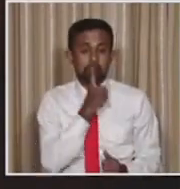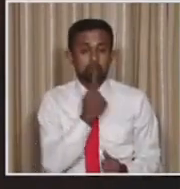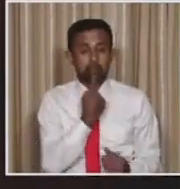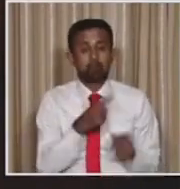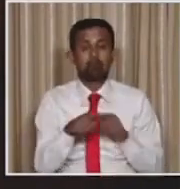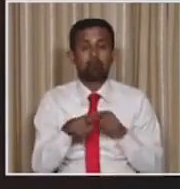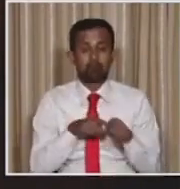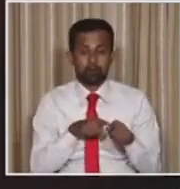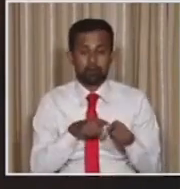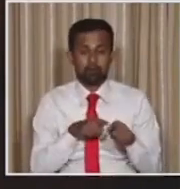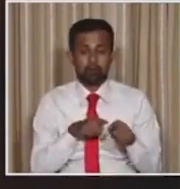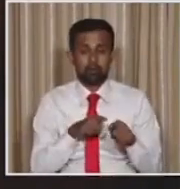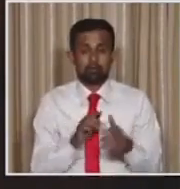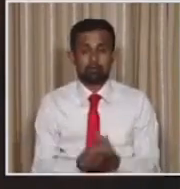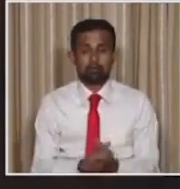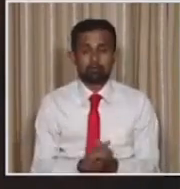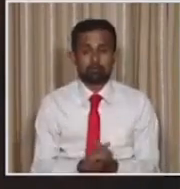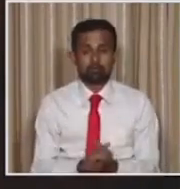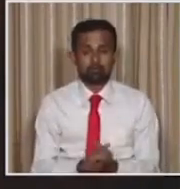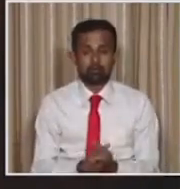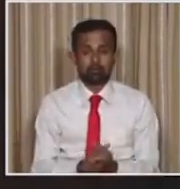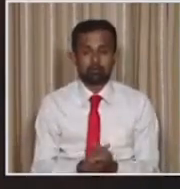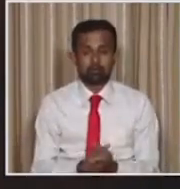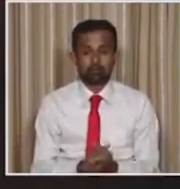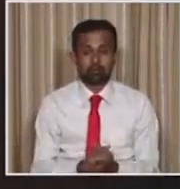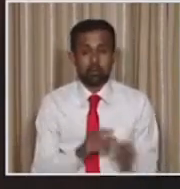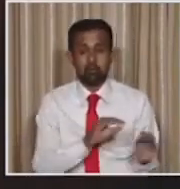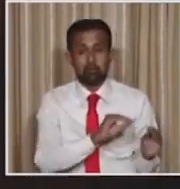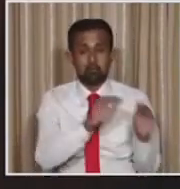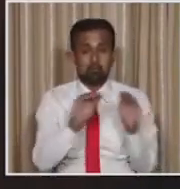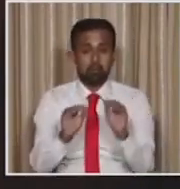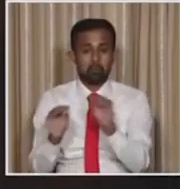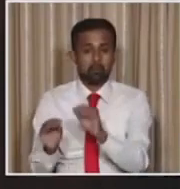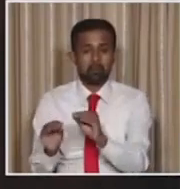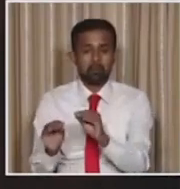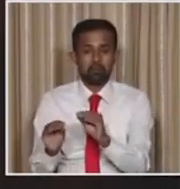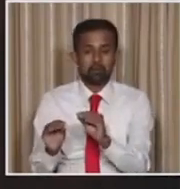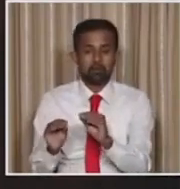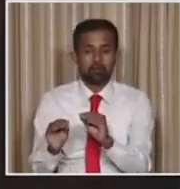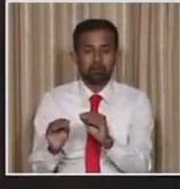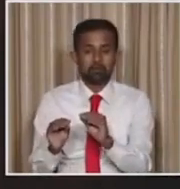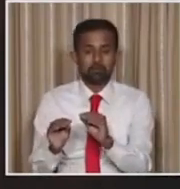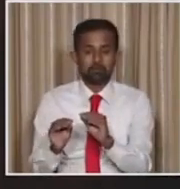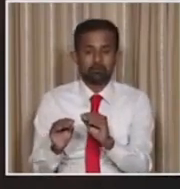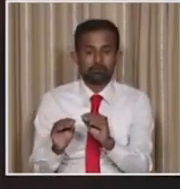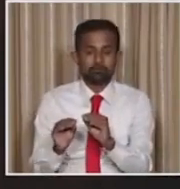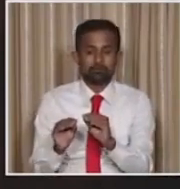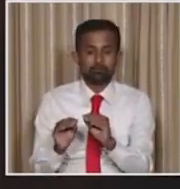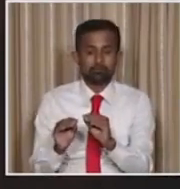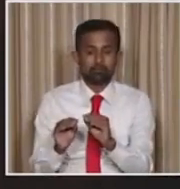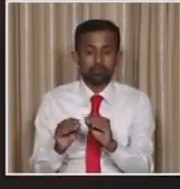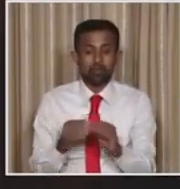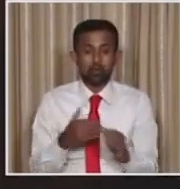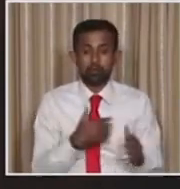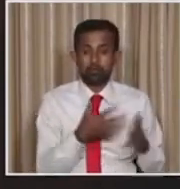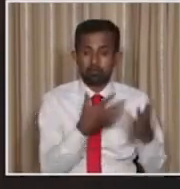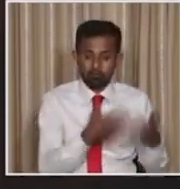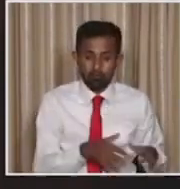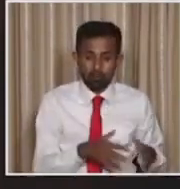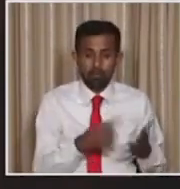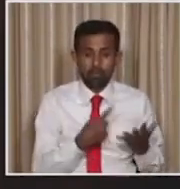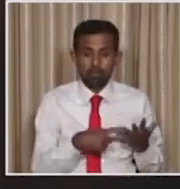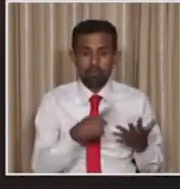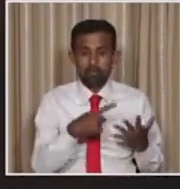කියලා. හැබැයි අපෙන් පස්සේ පරම්පරාව මේ අපි කරන කියන